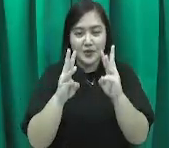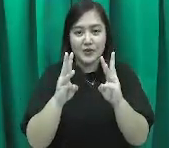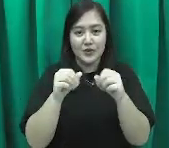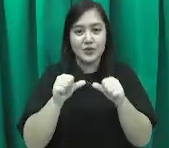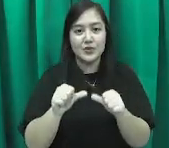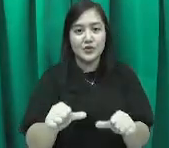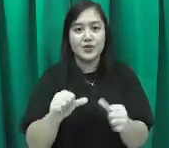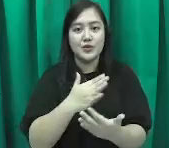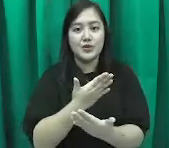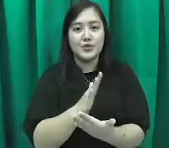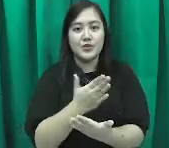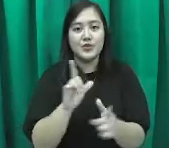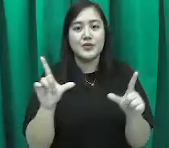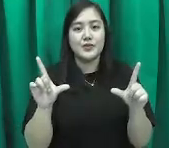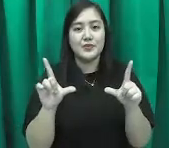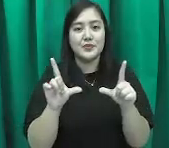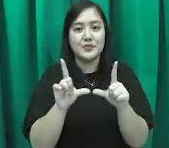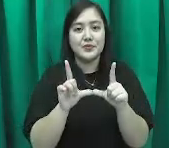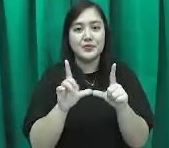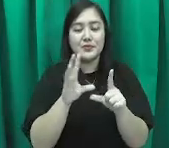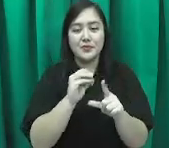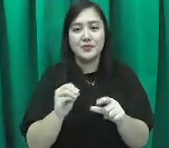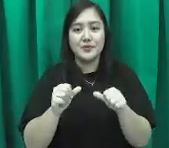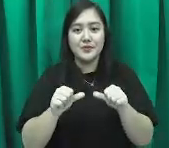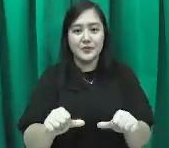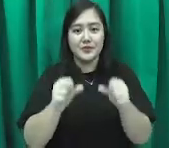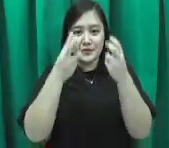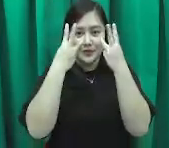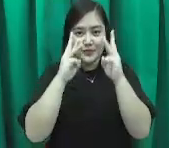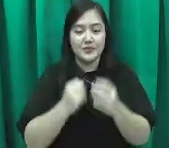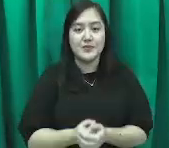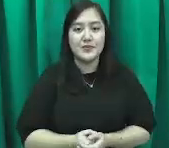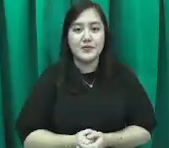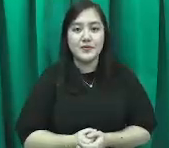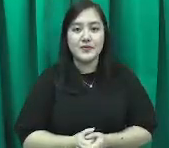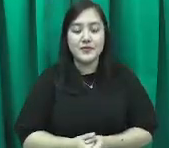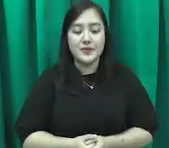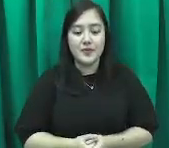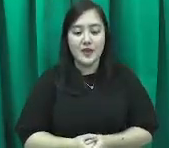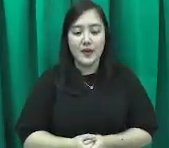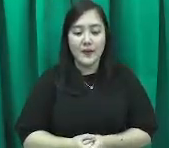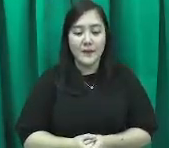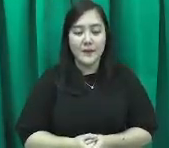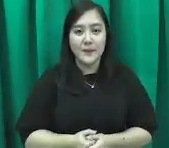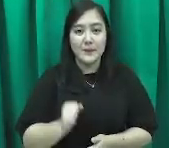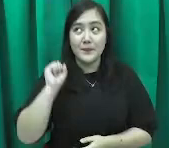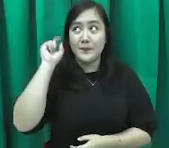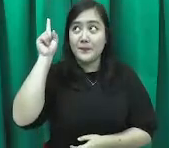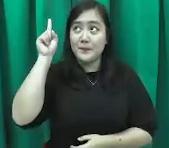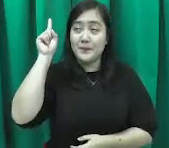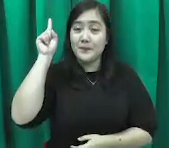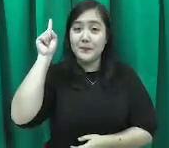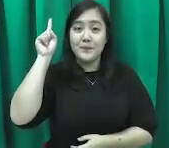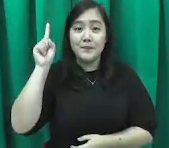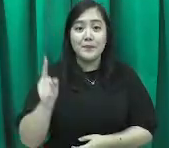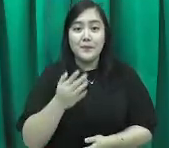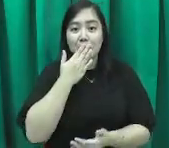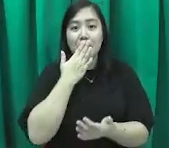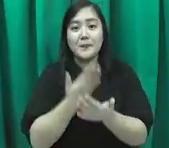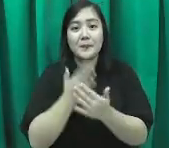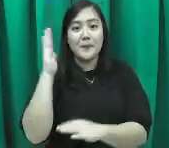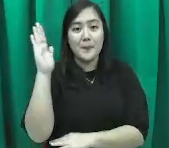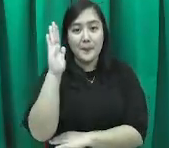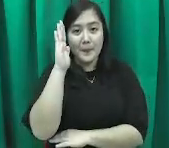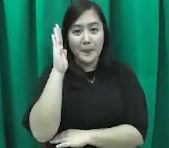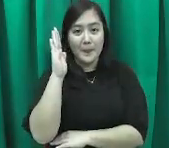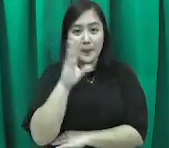the link and stay tuned po. Thank you. Sister Leslie? Yan, magandang tanghali po muli sa inyong lahat. Isang pabiliyo po